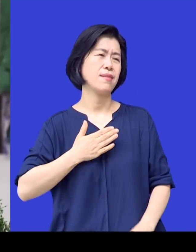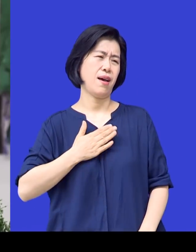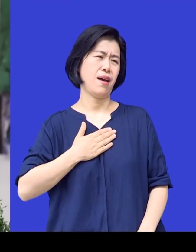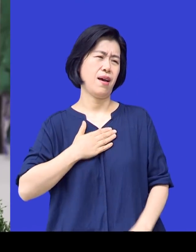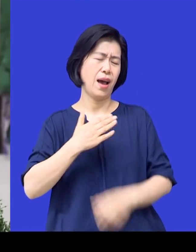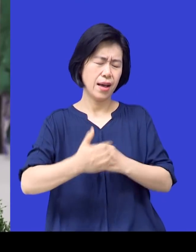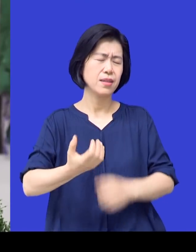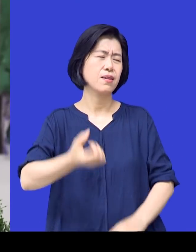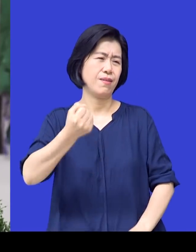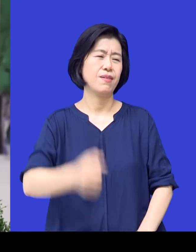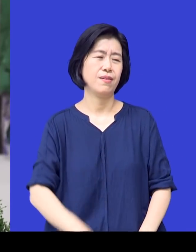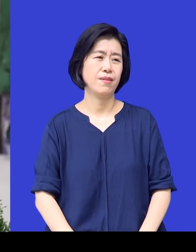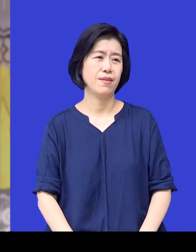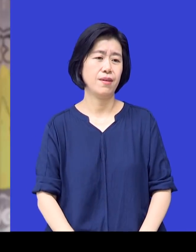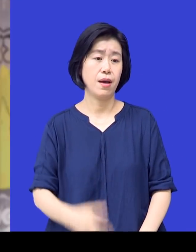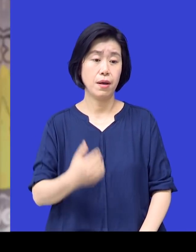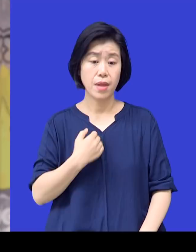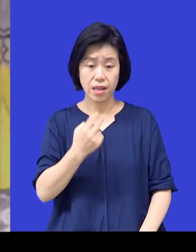내 생명이라.